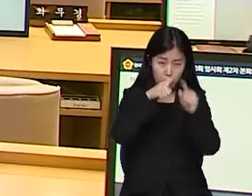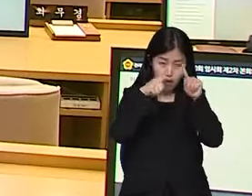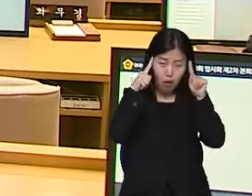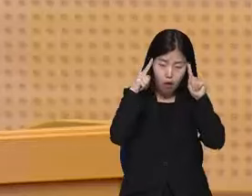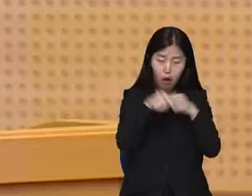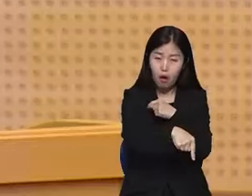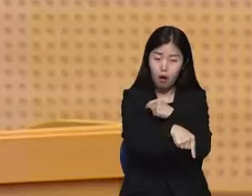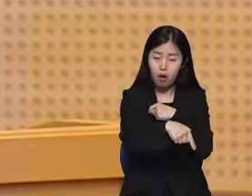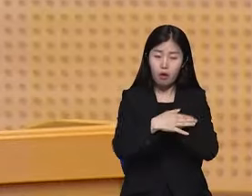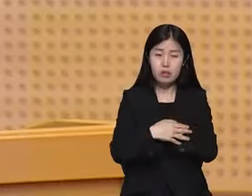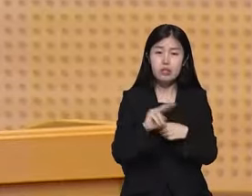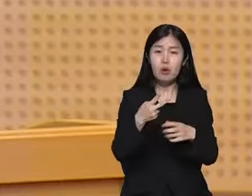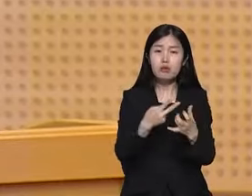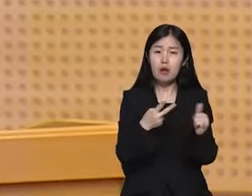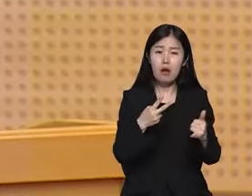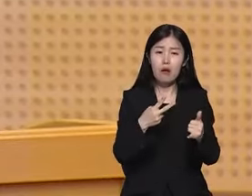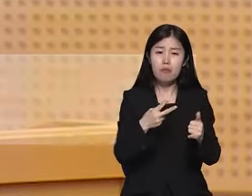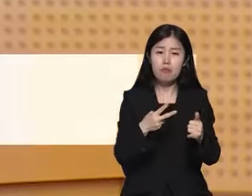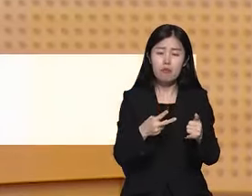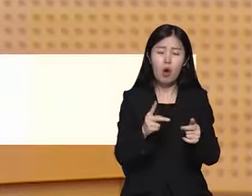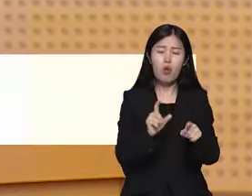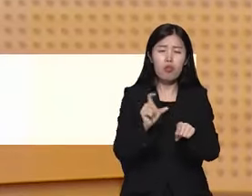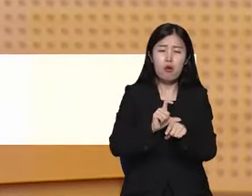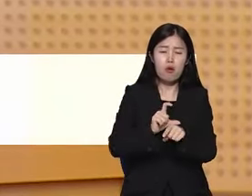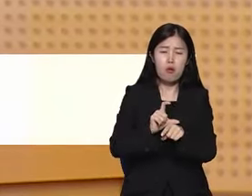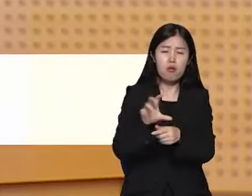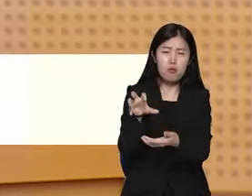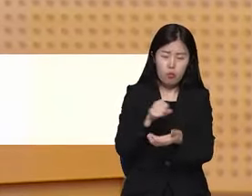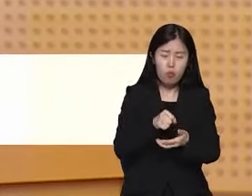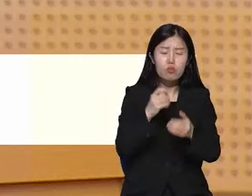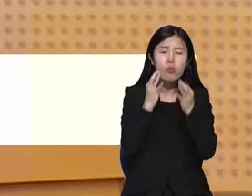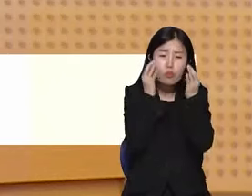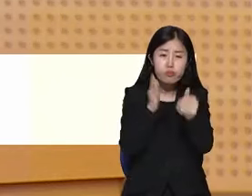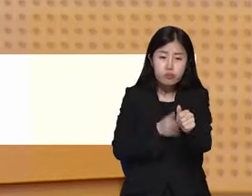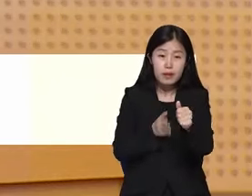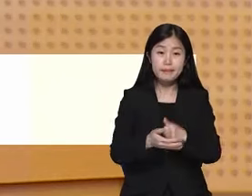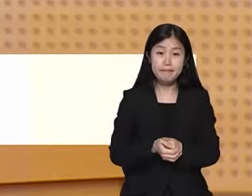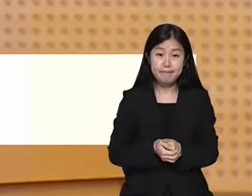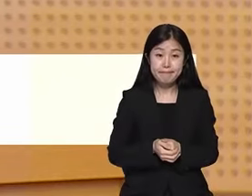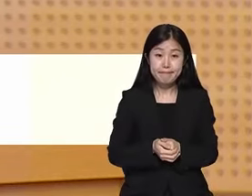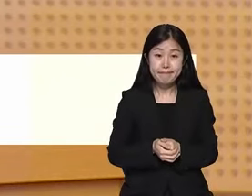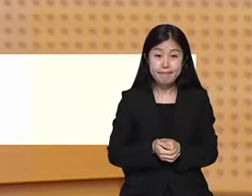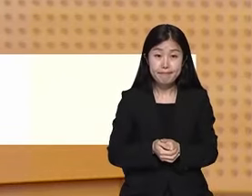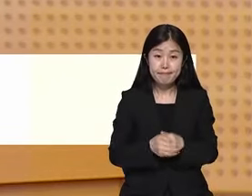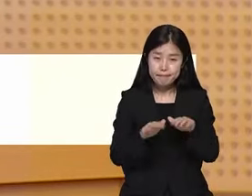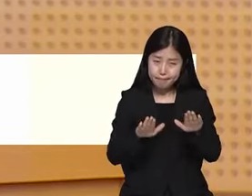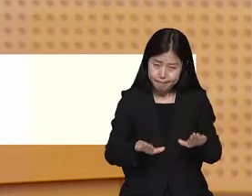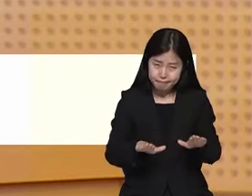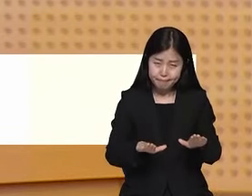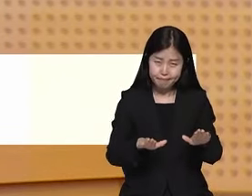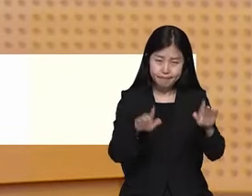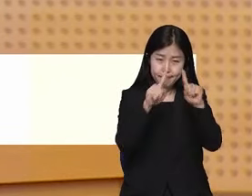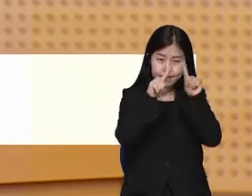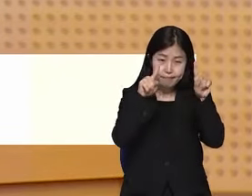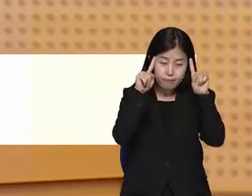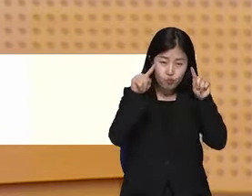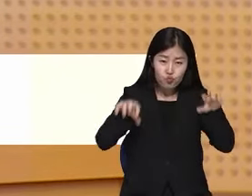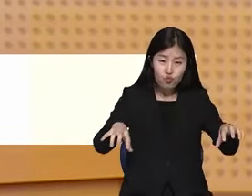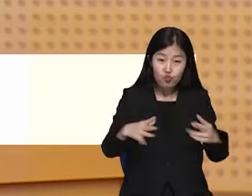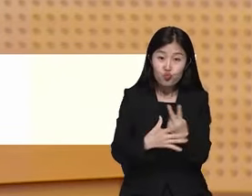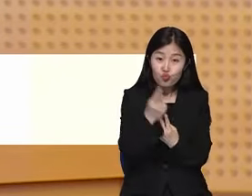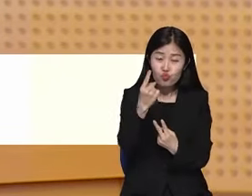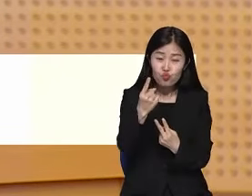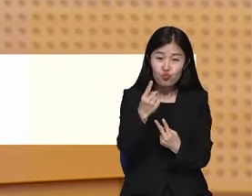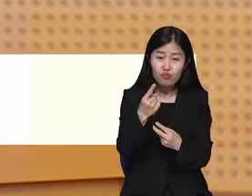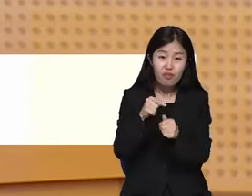강조했습니다. 단기간 내 대학들에게 통합을 또 너무 압박을 가할 수도 없는 문제 아니겠어요? 그래서 지금